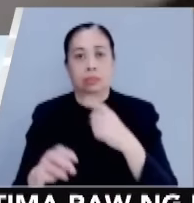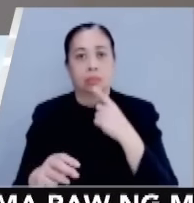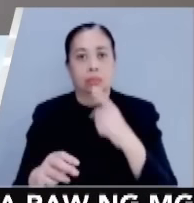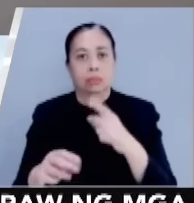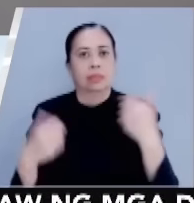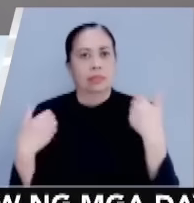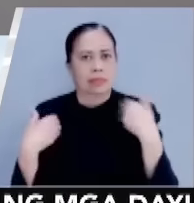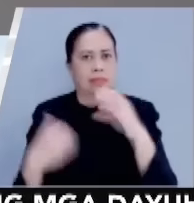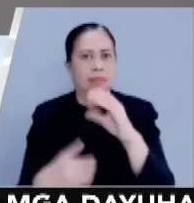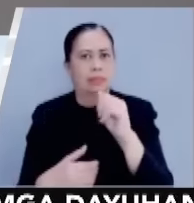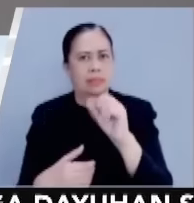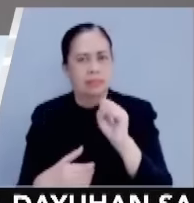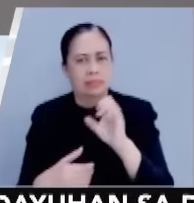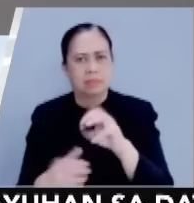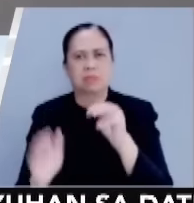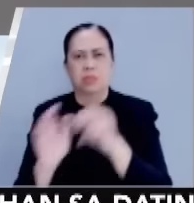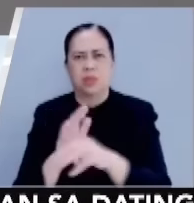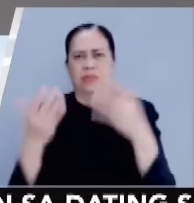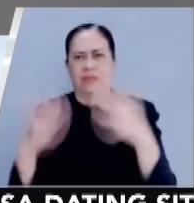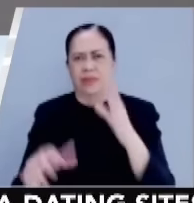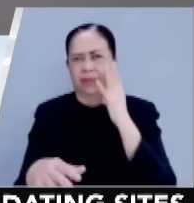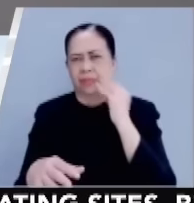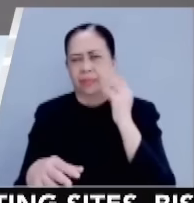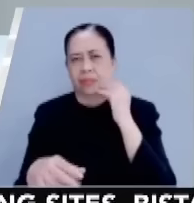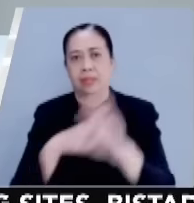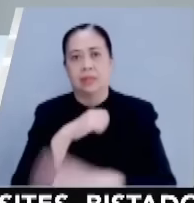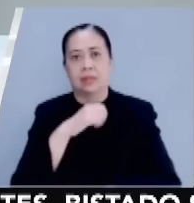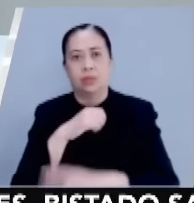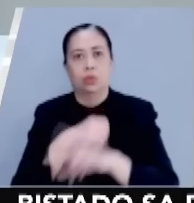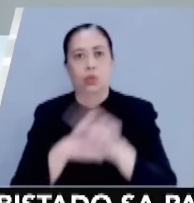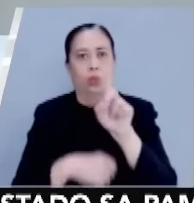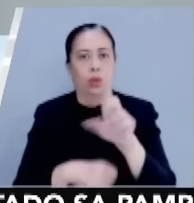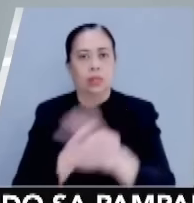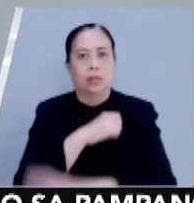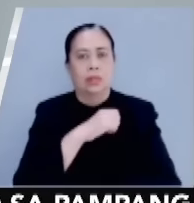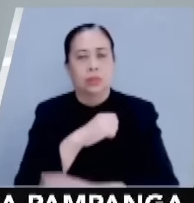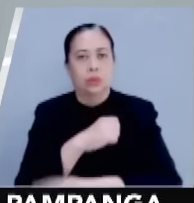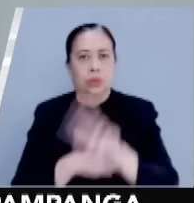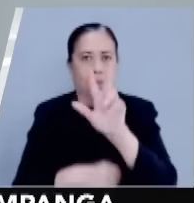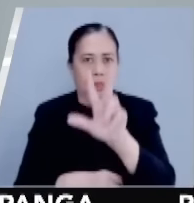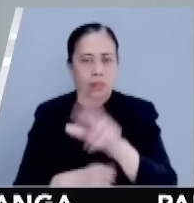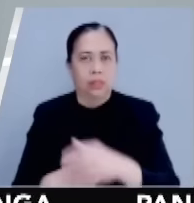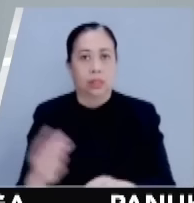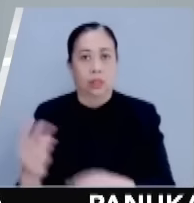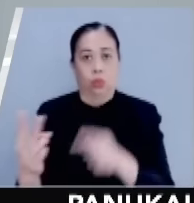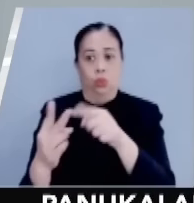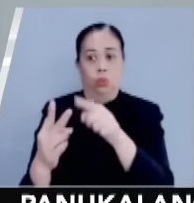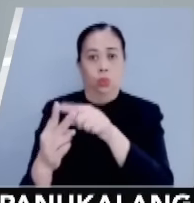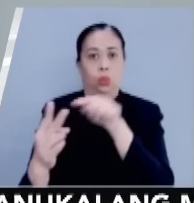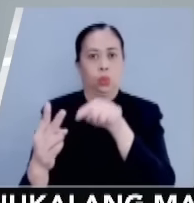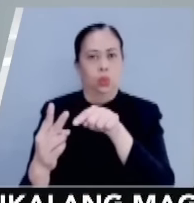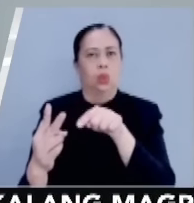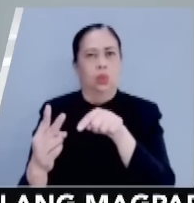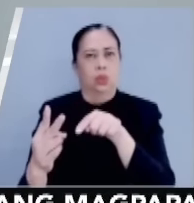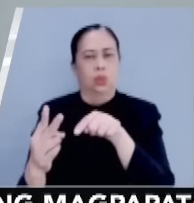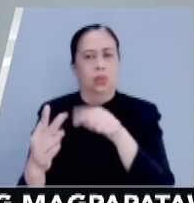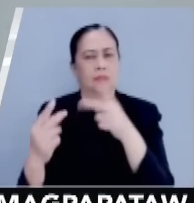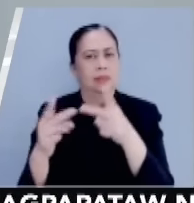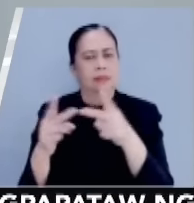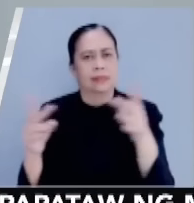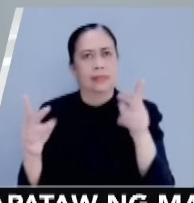murder at homicide ang dalawa sa Regions 1 at 3. This duo is considered as very